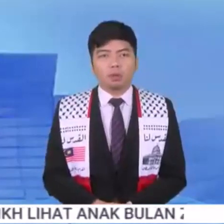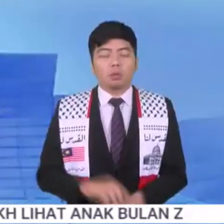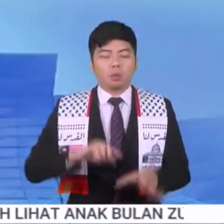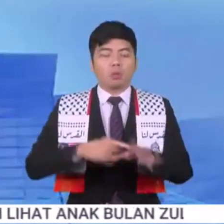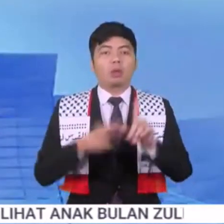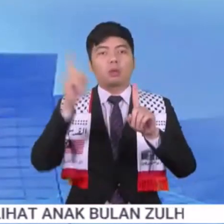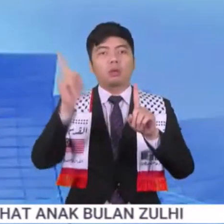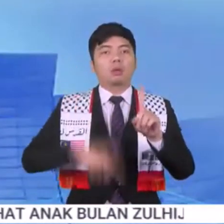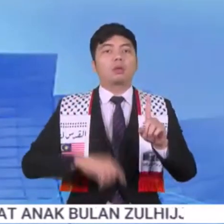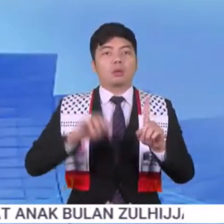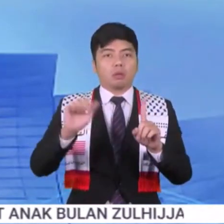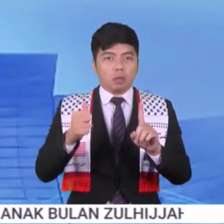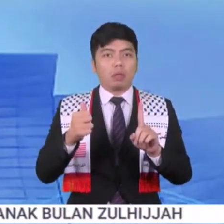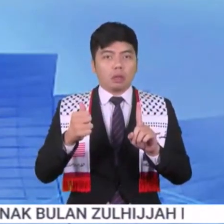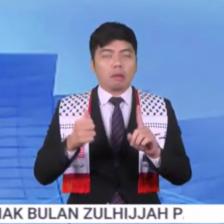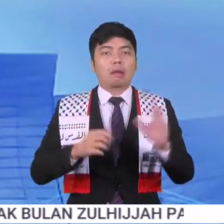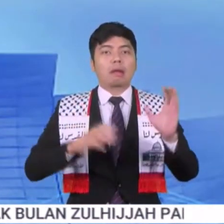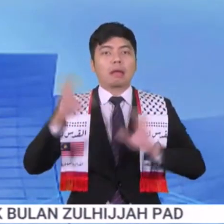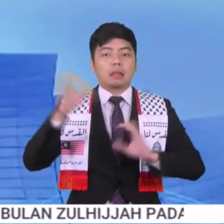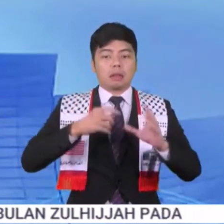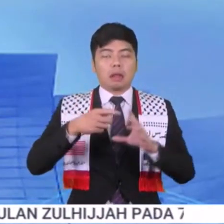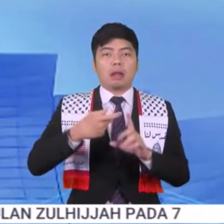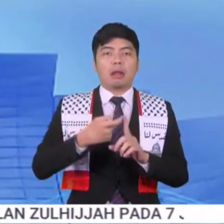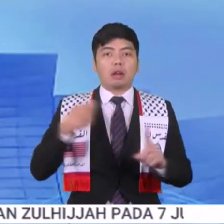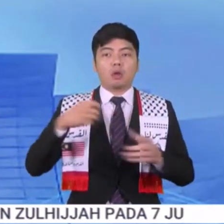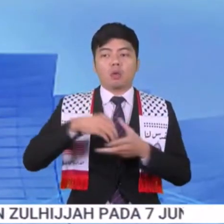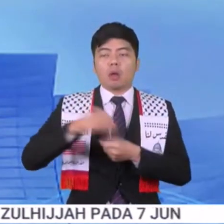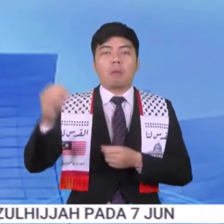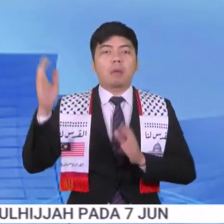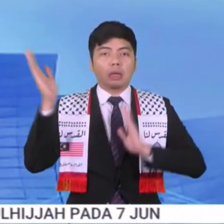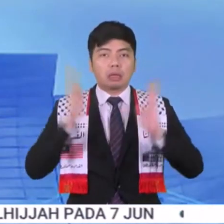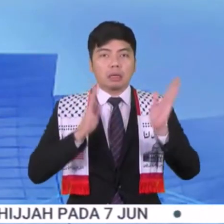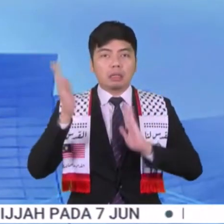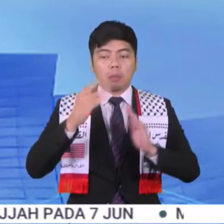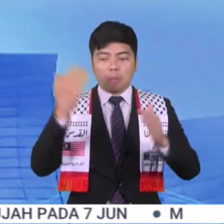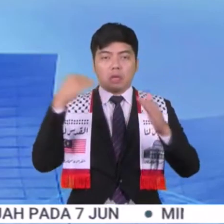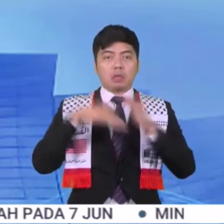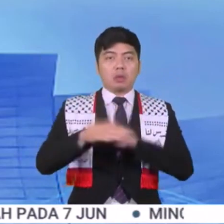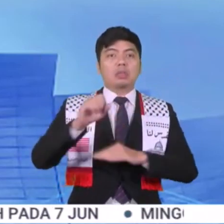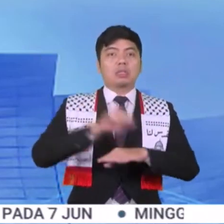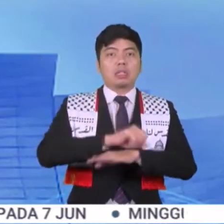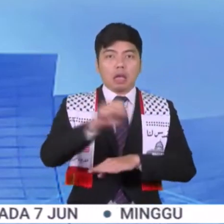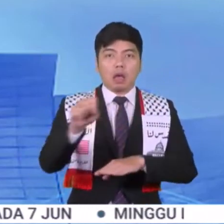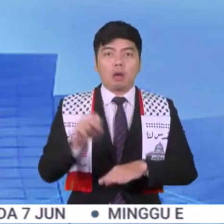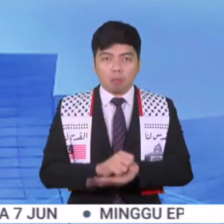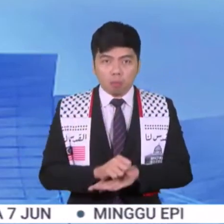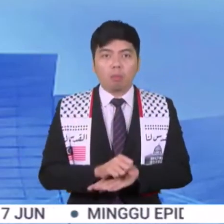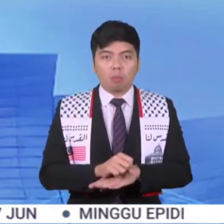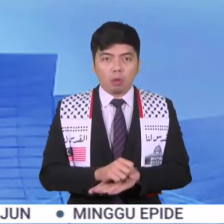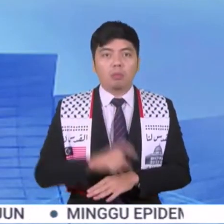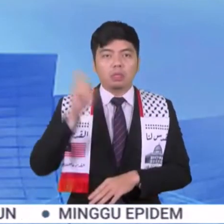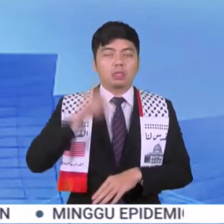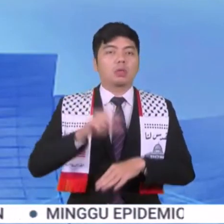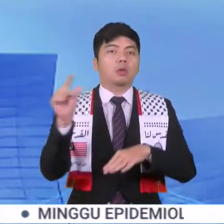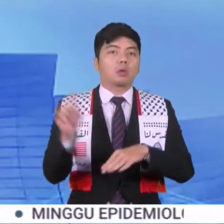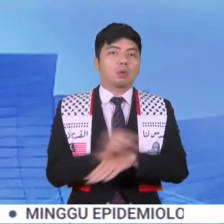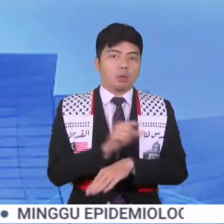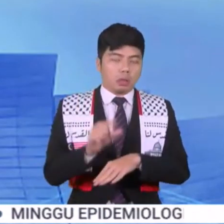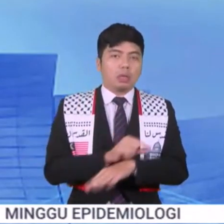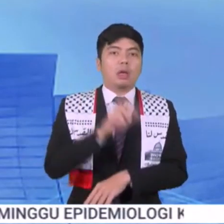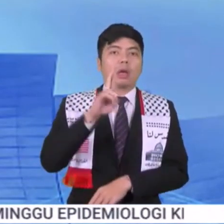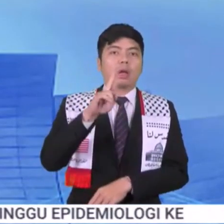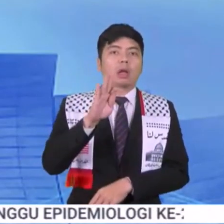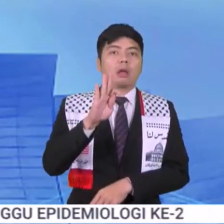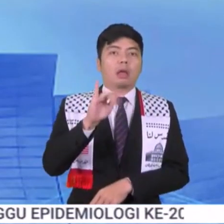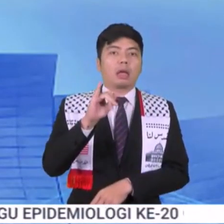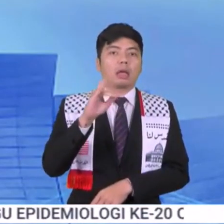Bermula 1 Oktober ini, pemilik kenderaan asing yang memasuki Malaysia dari Singapura melalui sempadan darat diwajibkan mempunyai